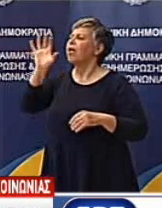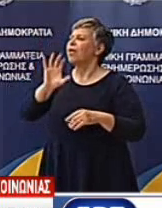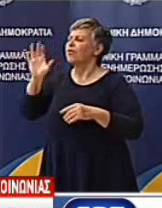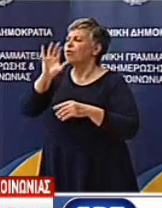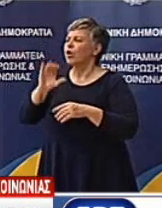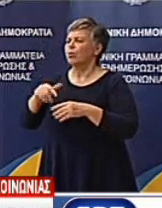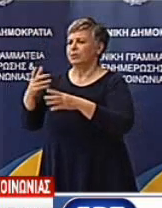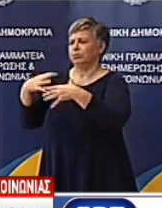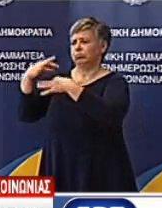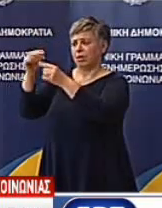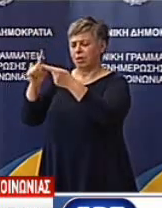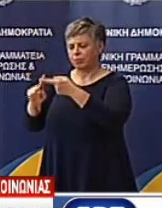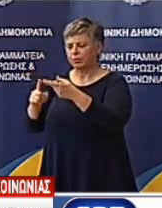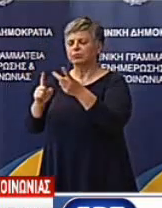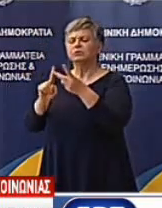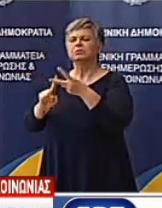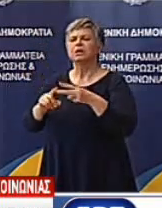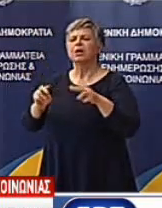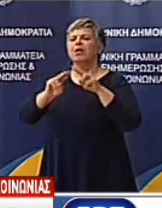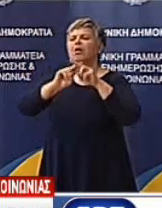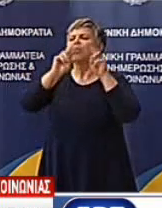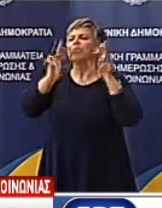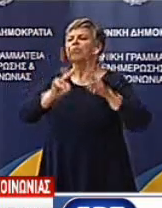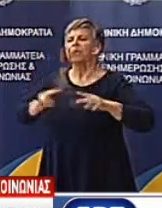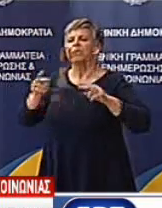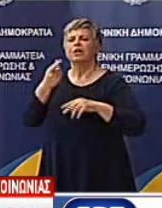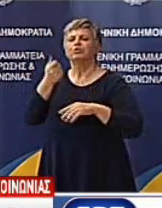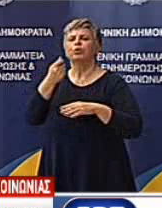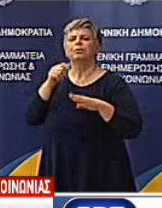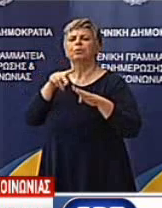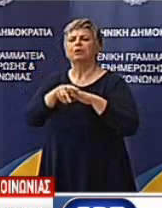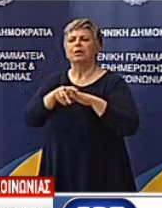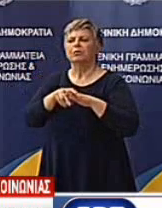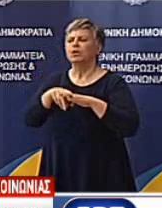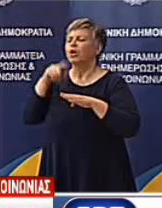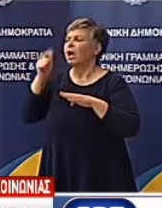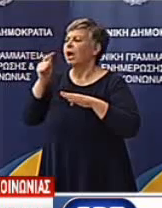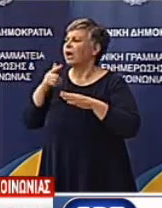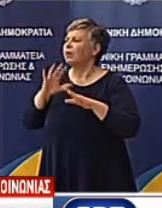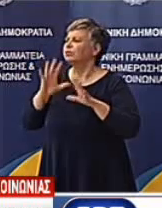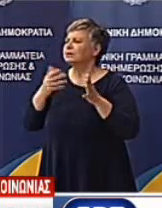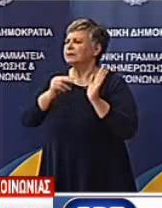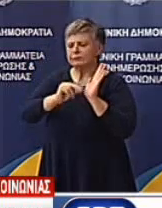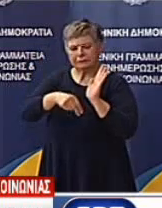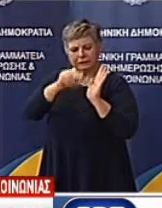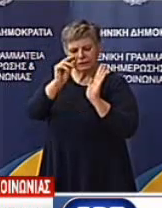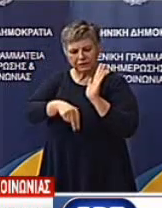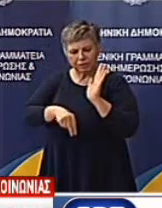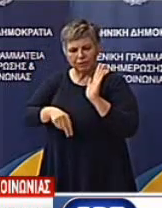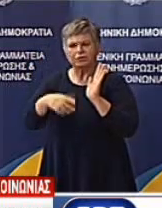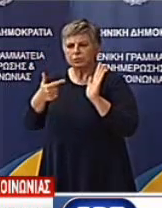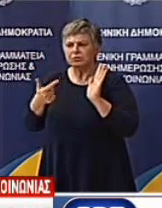τους ιδεολογικούς τους προσανατολισμούς αλλά και τους στόχους. Επομένως, οποιαδήποτε